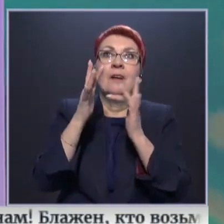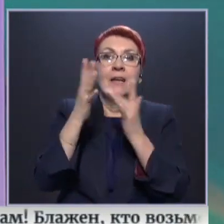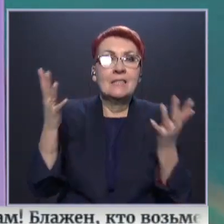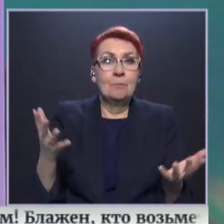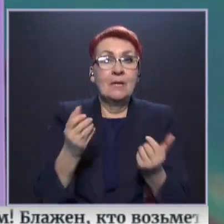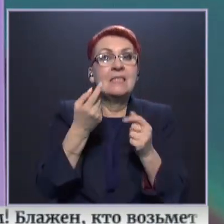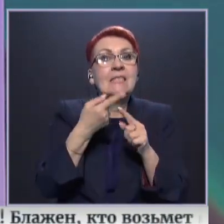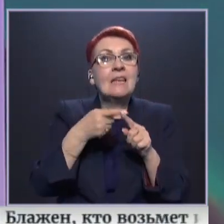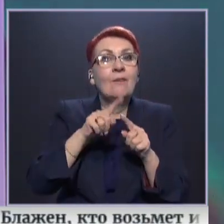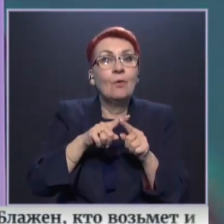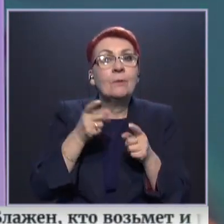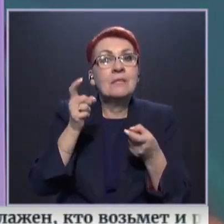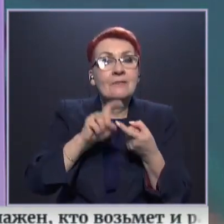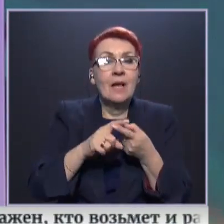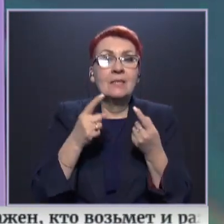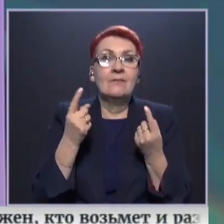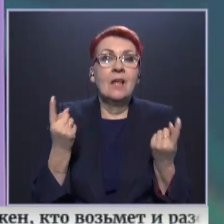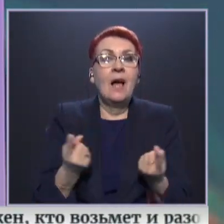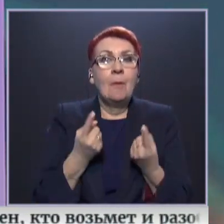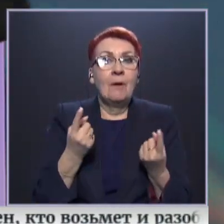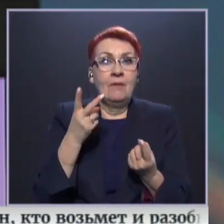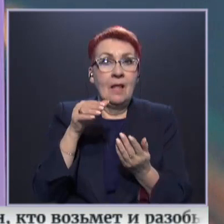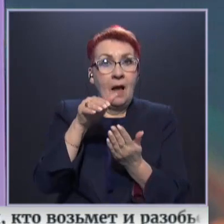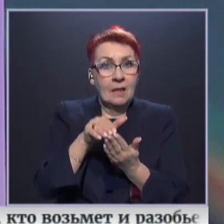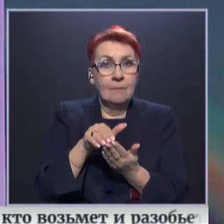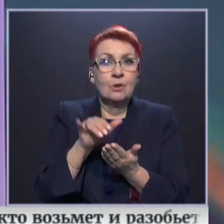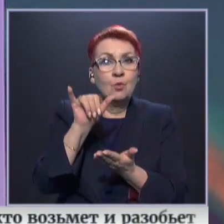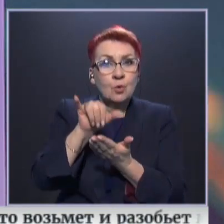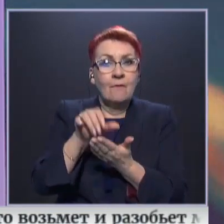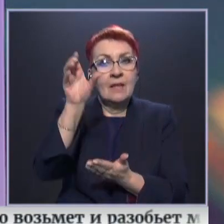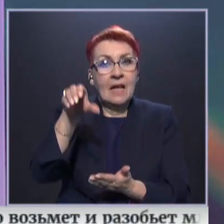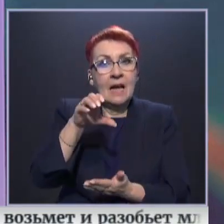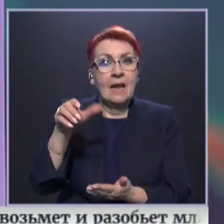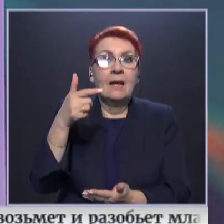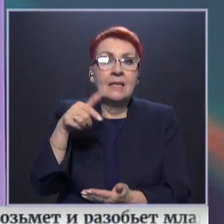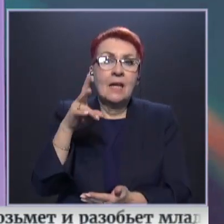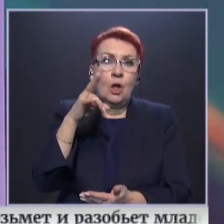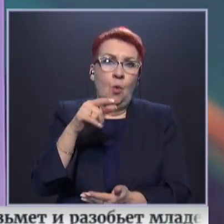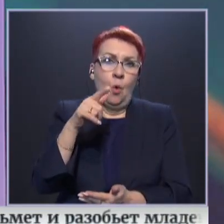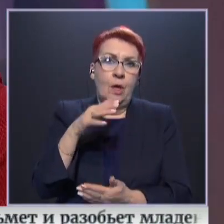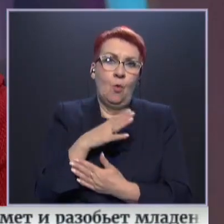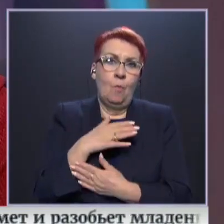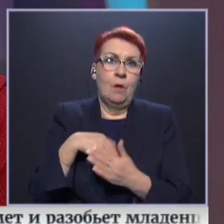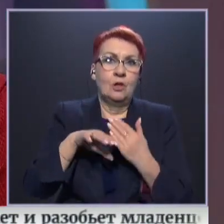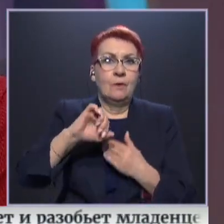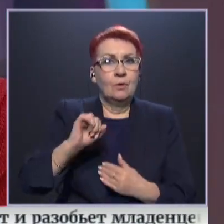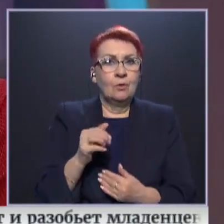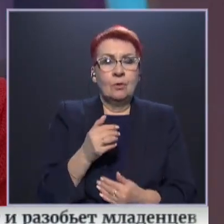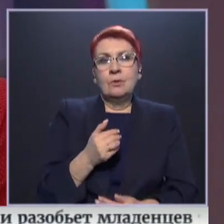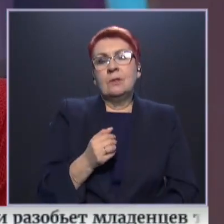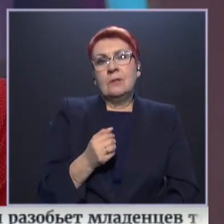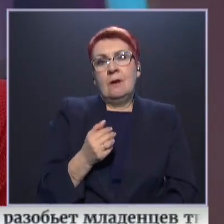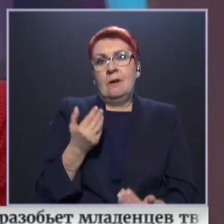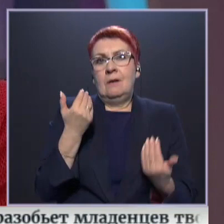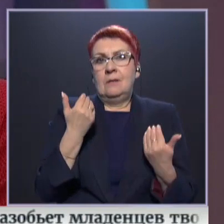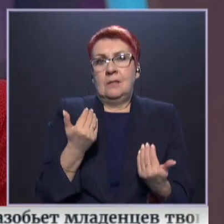связано обыкновение на кладбище устанавливать крест именно в ногах. Друзья, вы сегодня большие молодцы, потому что у